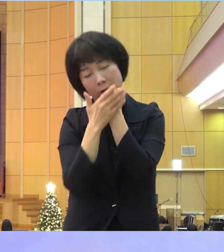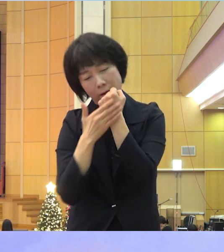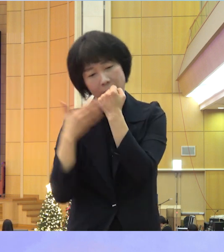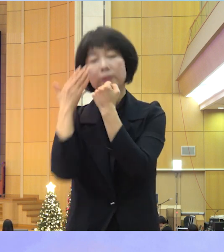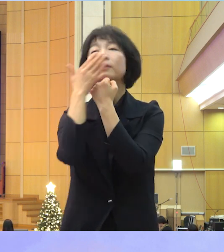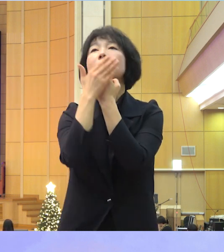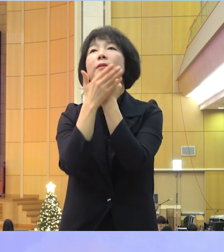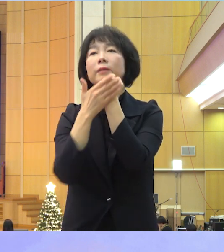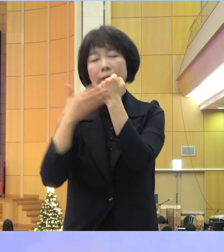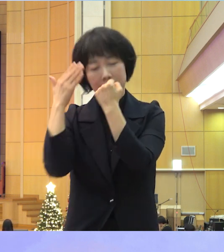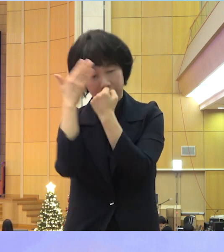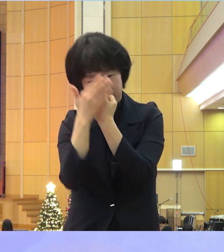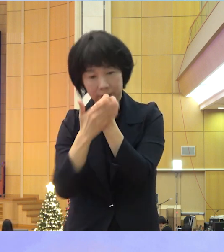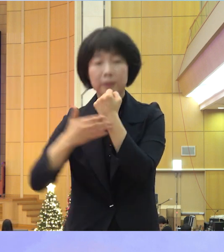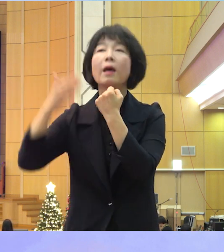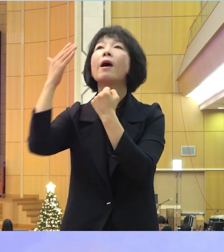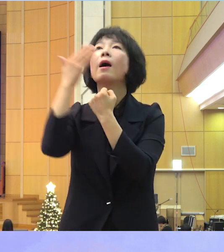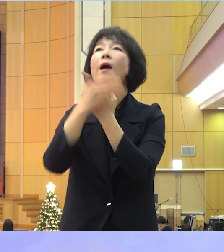십자가